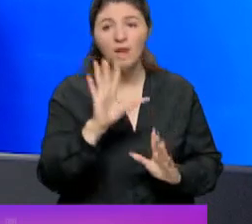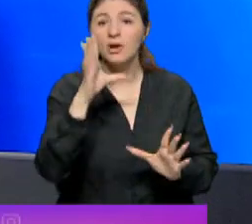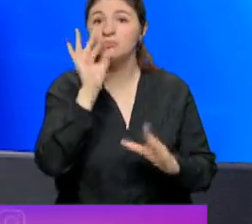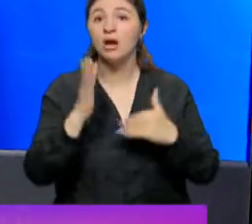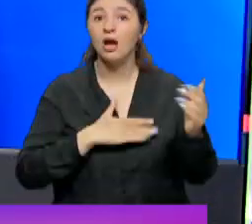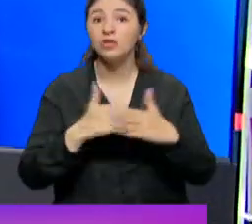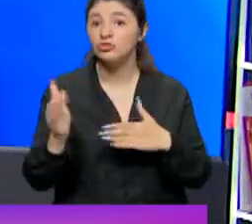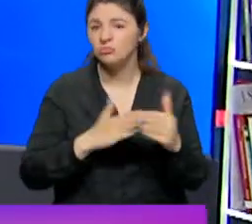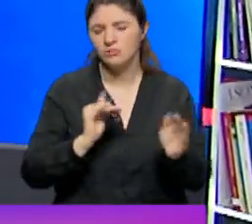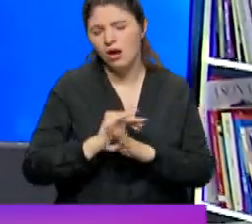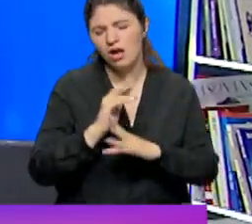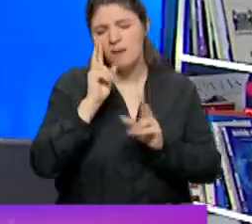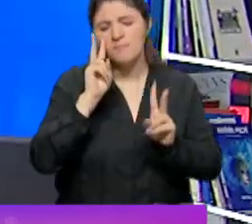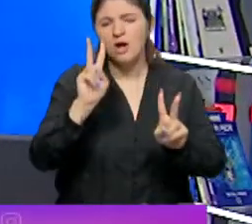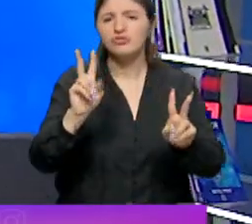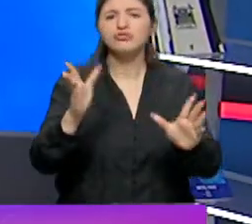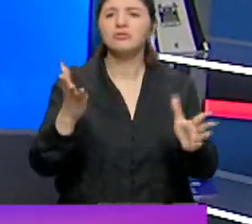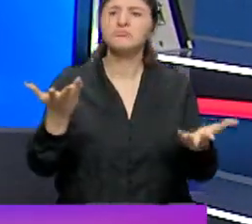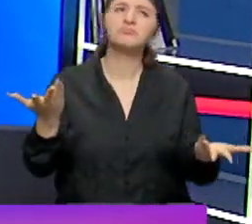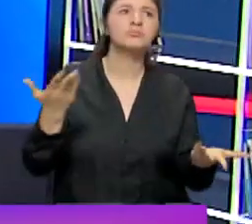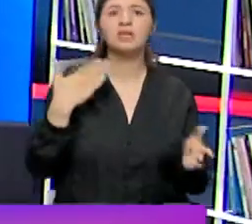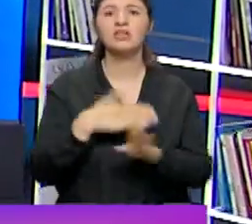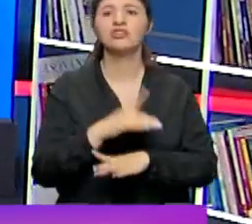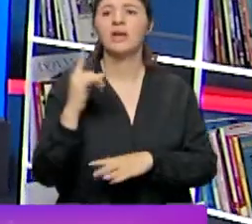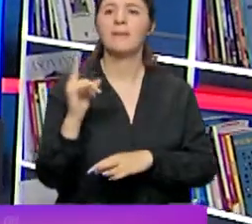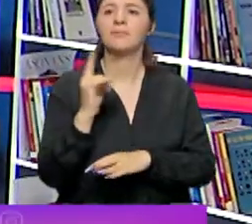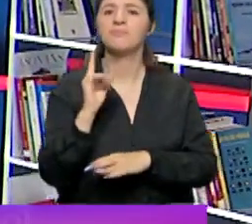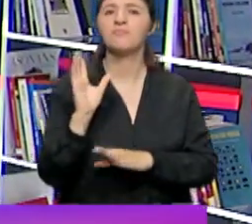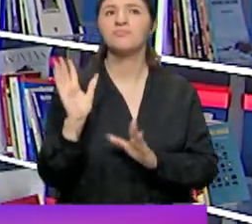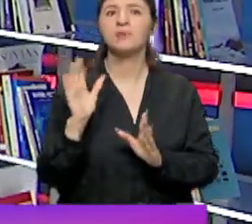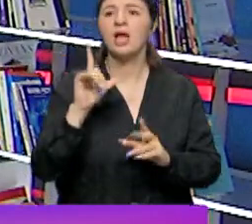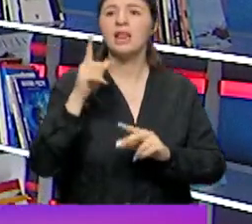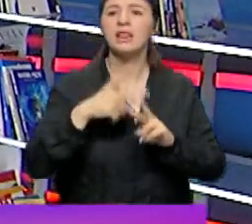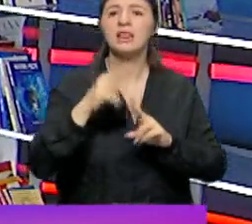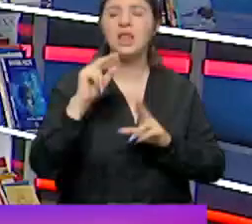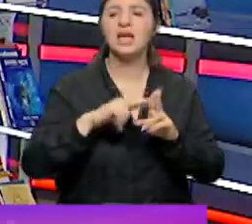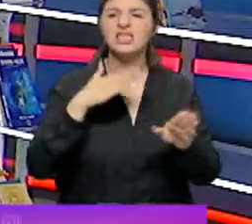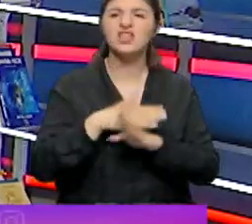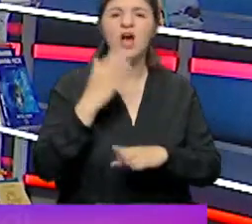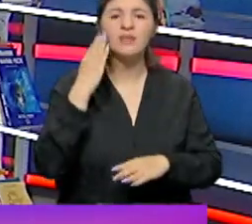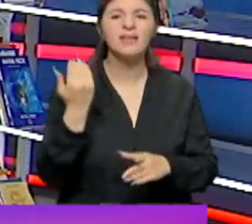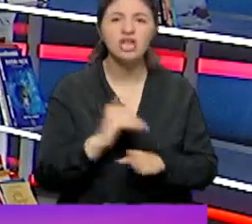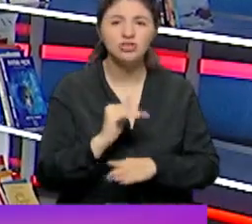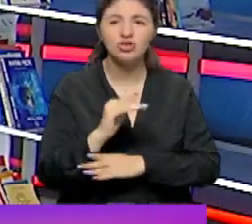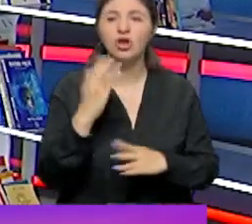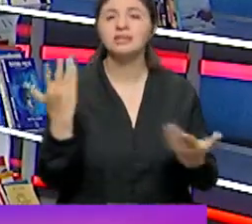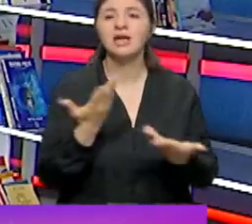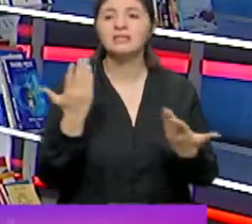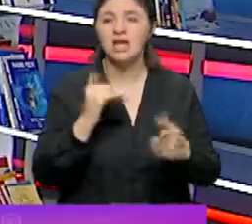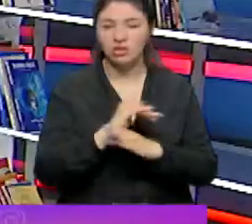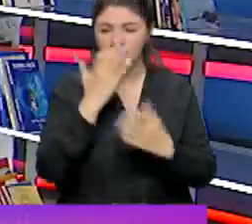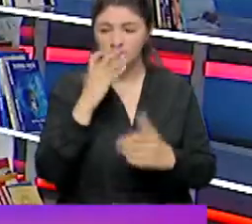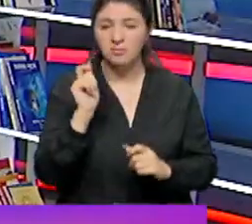hiç kimseye karışmaz hayata bakışı böyle hani gerçek bir ya laiklik gerçek anlamda nasıl yaşanıyor ve nasıl